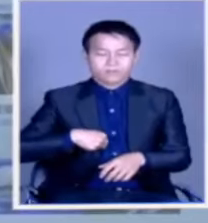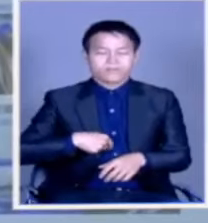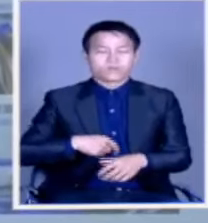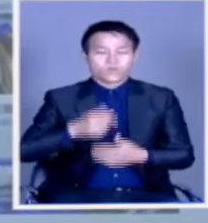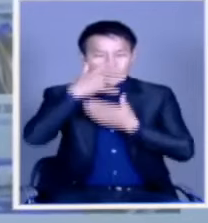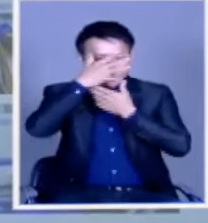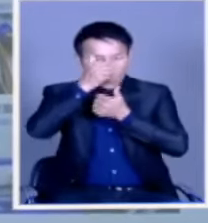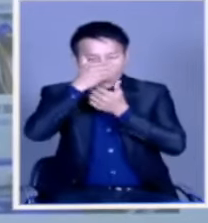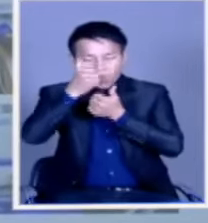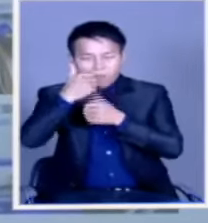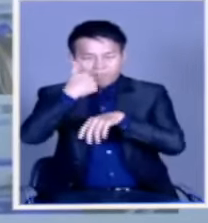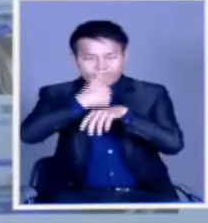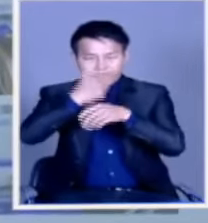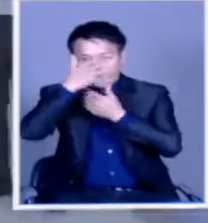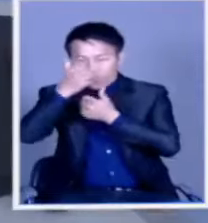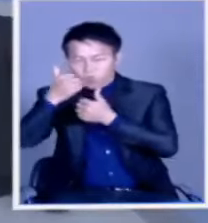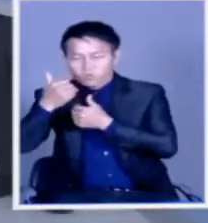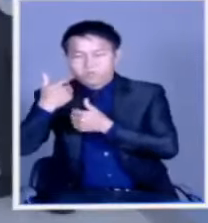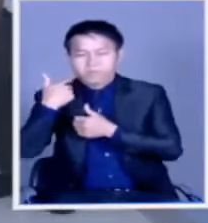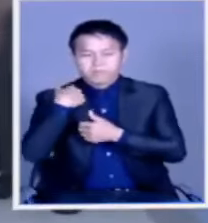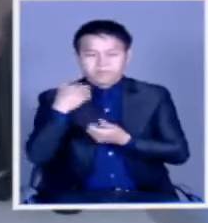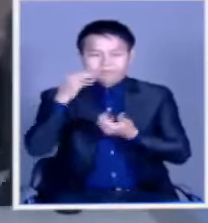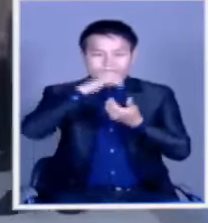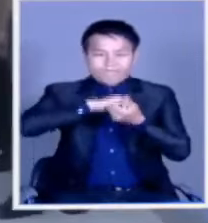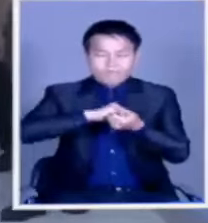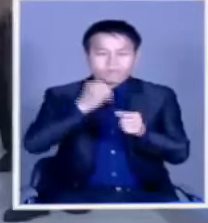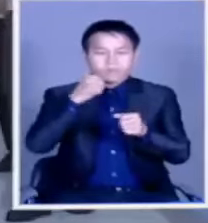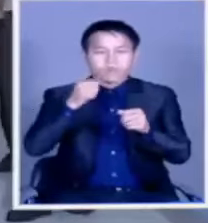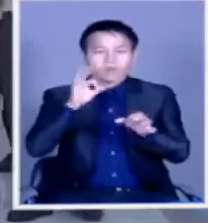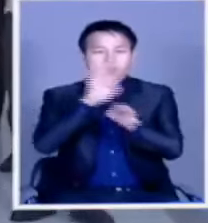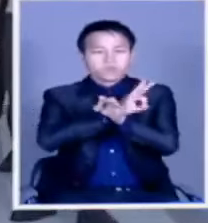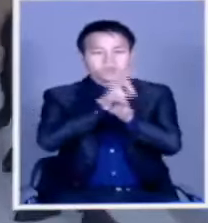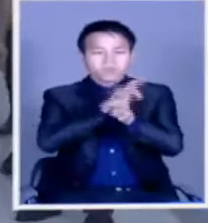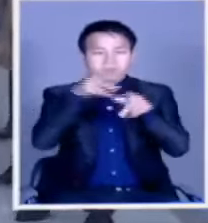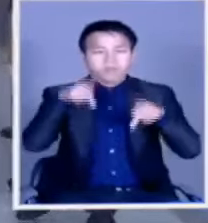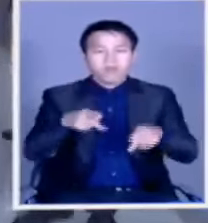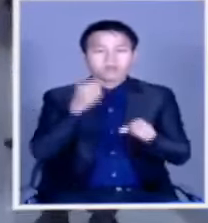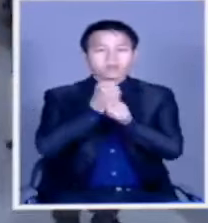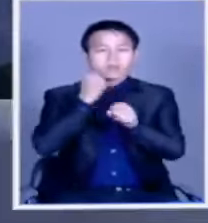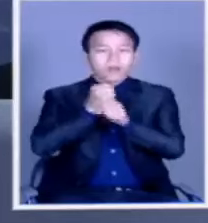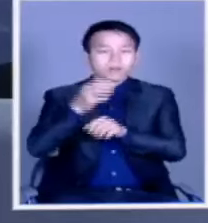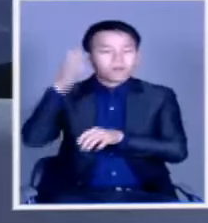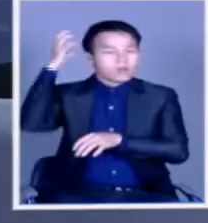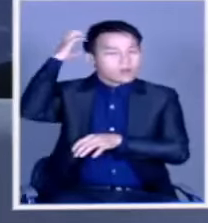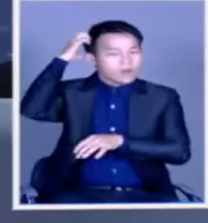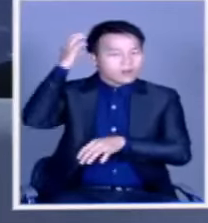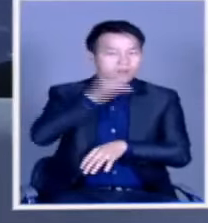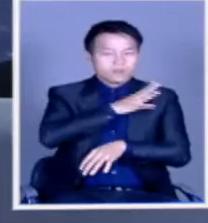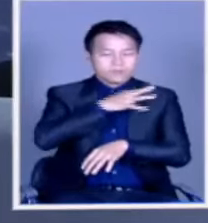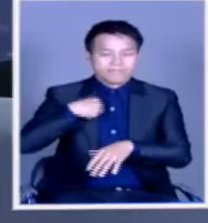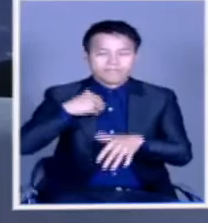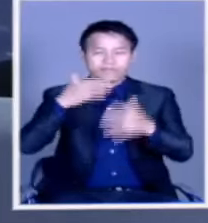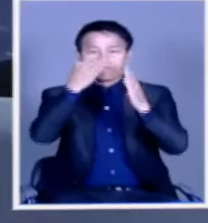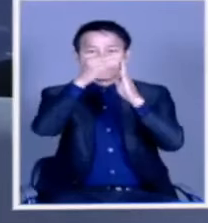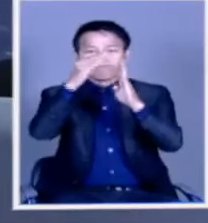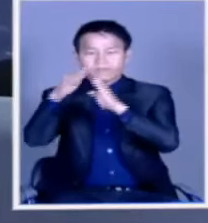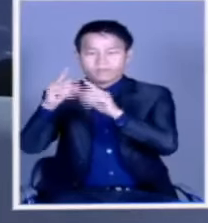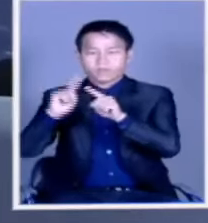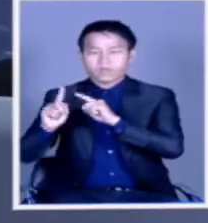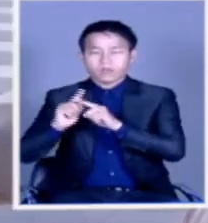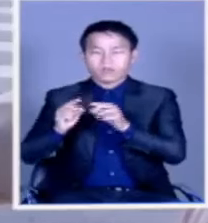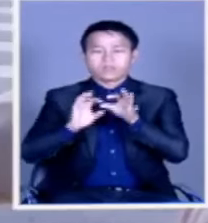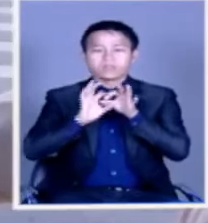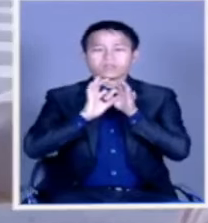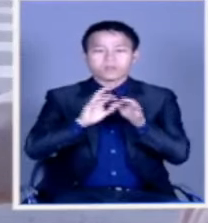ความสนใจในการร่วมมือเกี่ยวกับการสร้างบุคลากรให้ภาครัฐและเอกชนเกี่ยวกับการนำใช้พลังงานใ